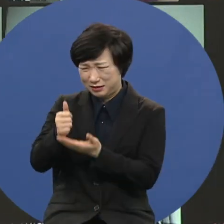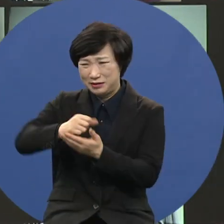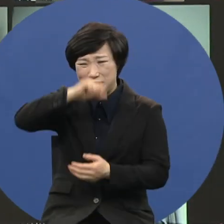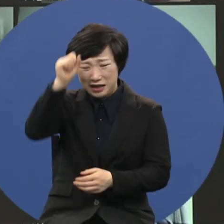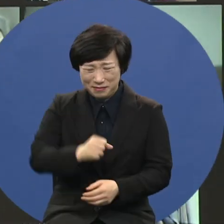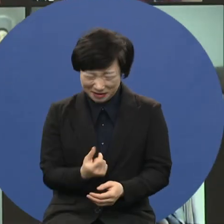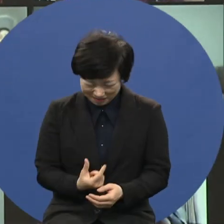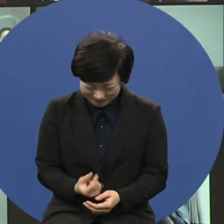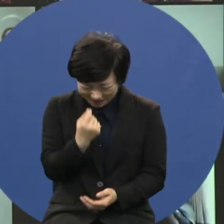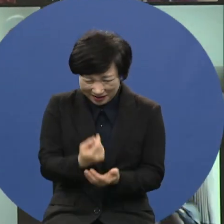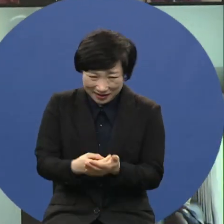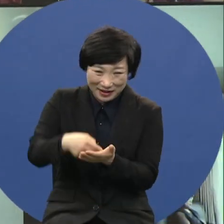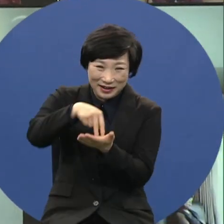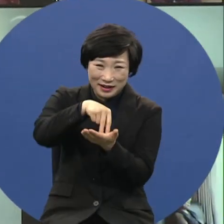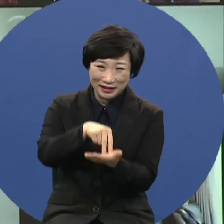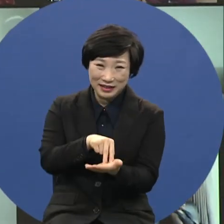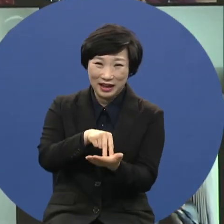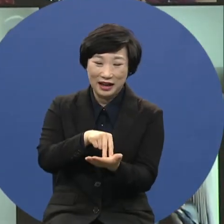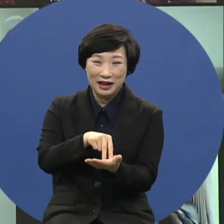일찍